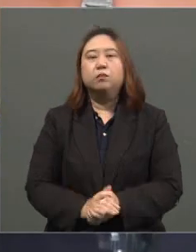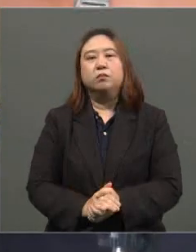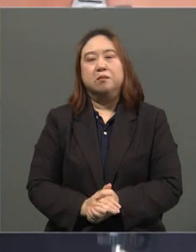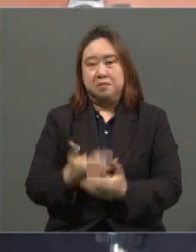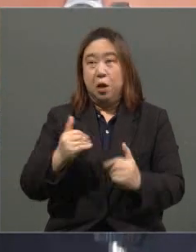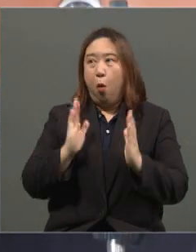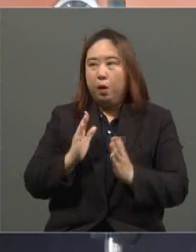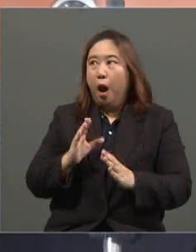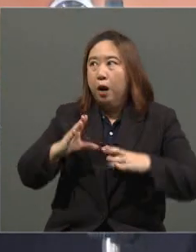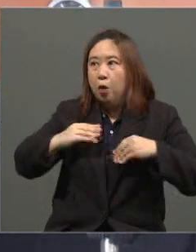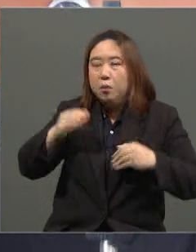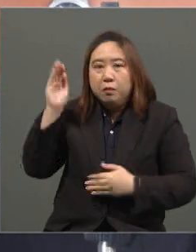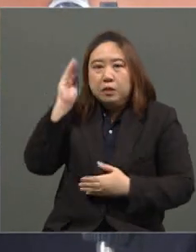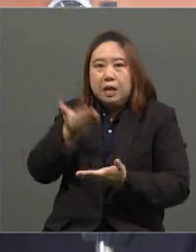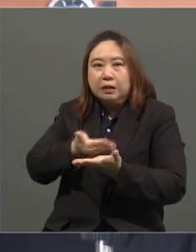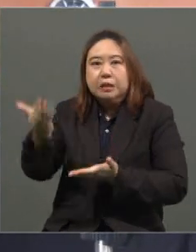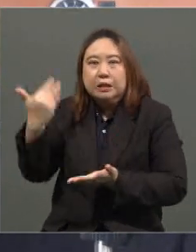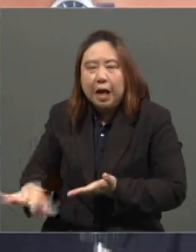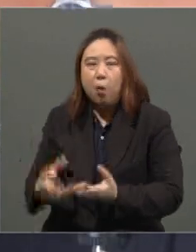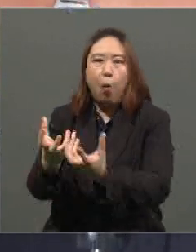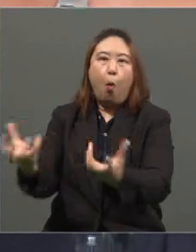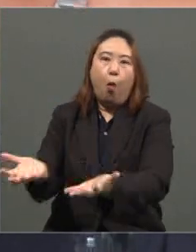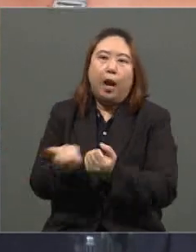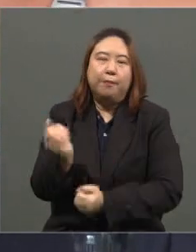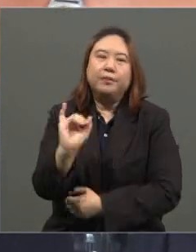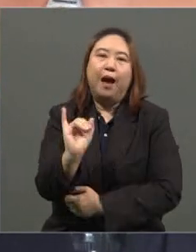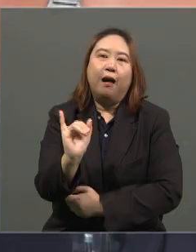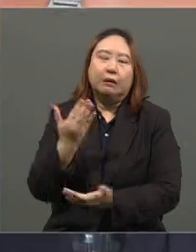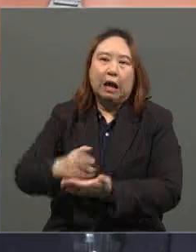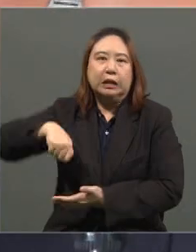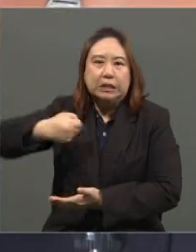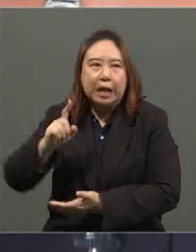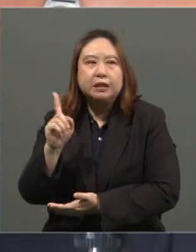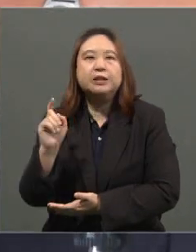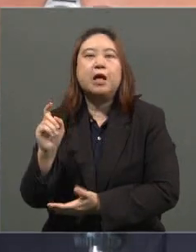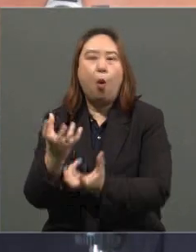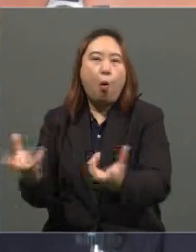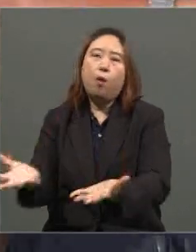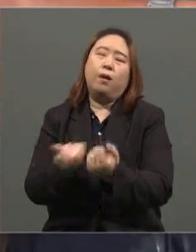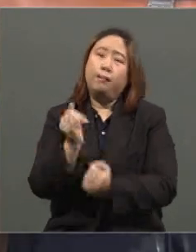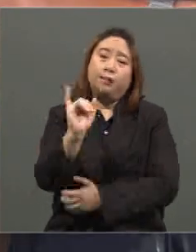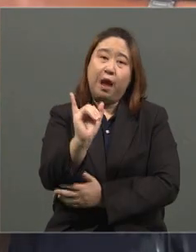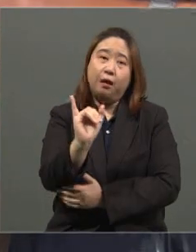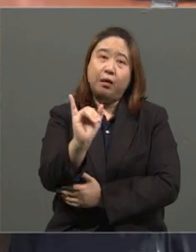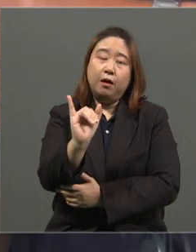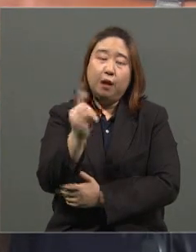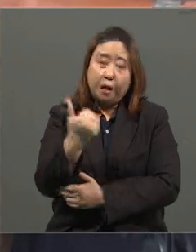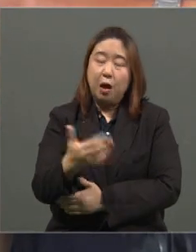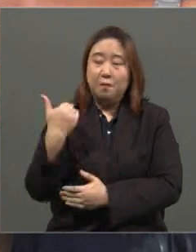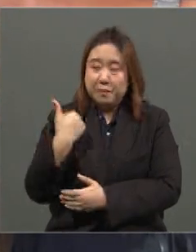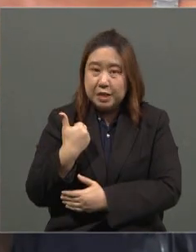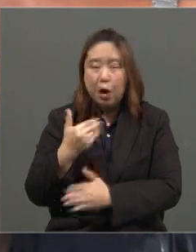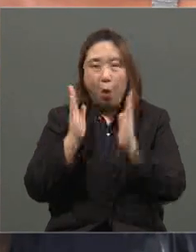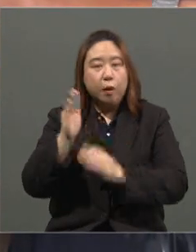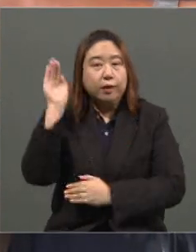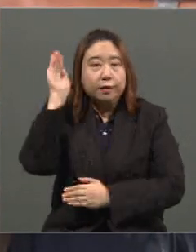ซื้อสินค้าไปแล้วด้วยนะคะแต่ยังไม่ได้รับของเสียตังค์อย่างเดียวแต่ยังไม่ได้ของขณะที่ผู้เสียหายหลายรายที่หล